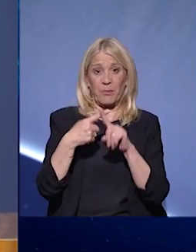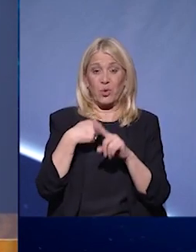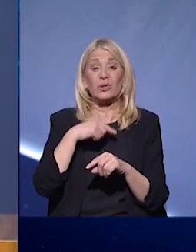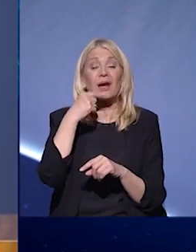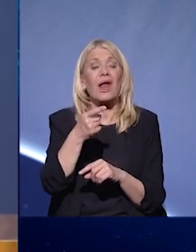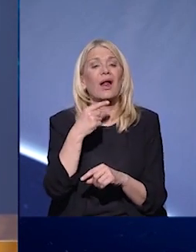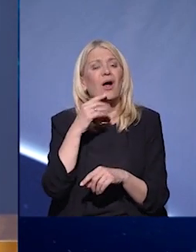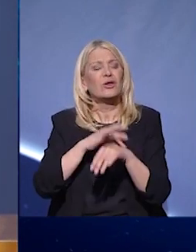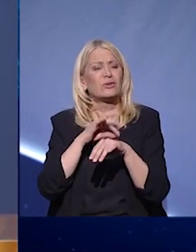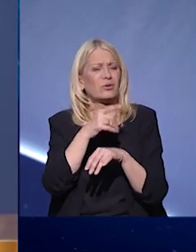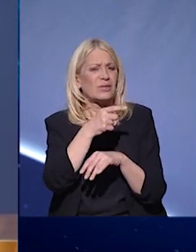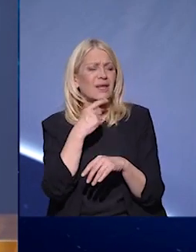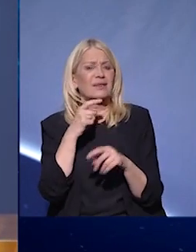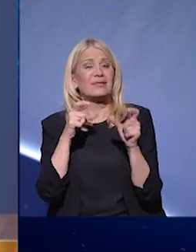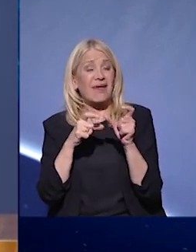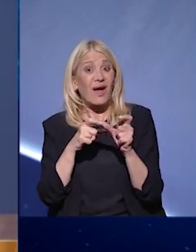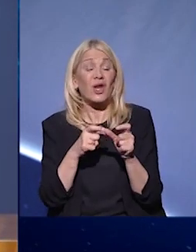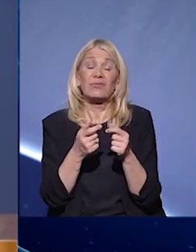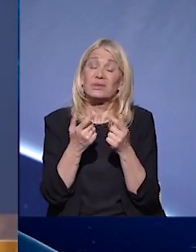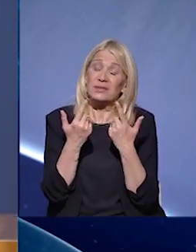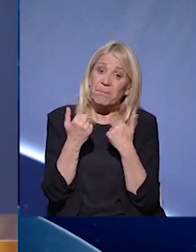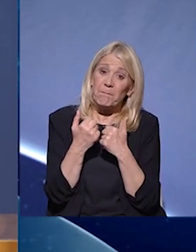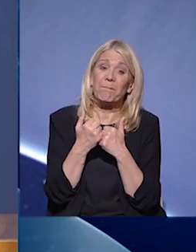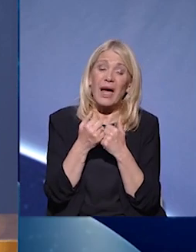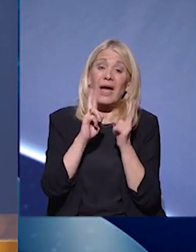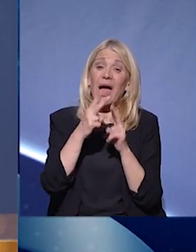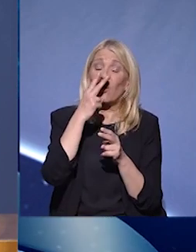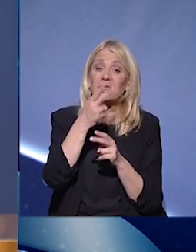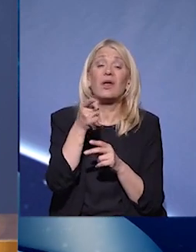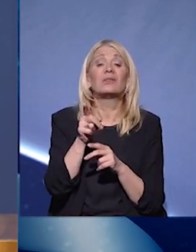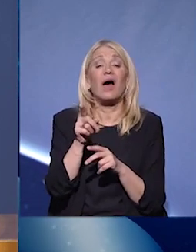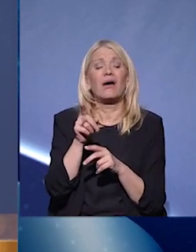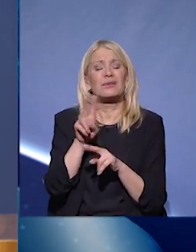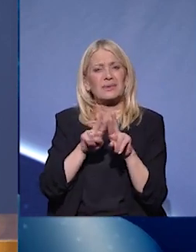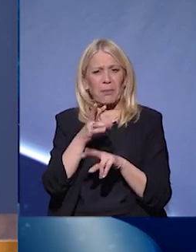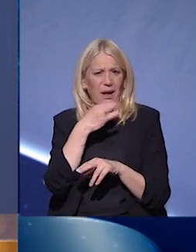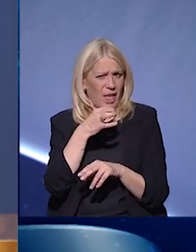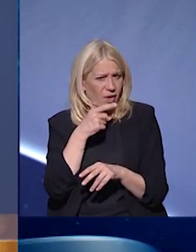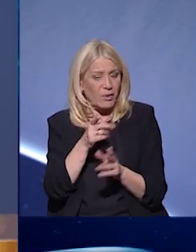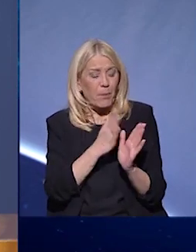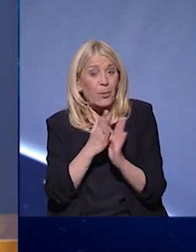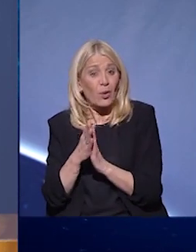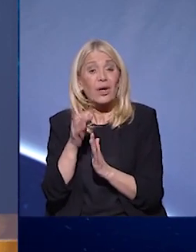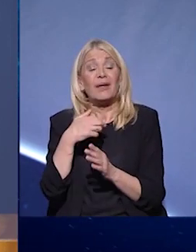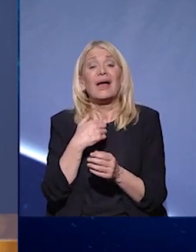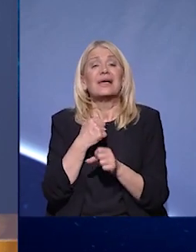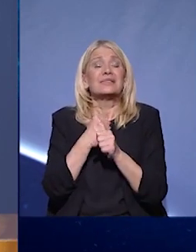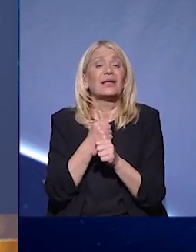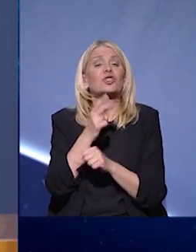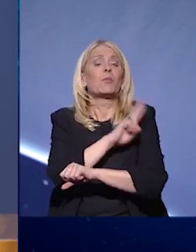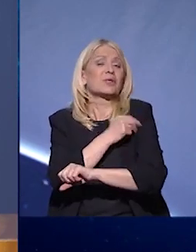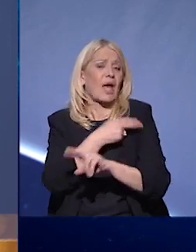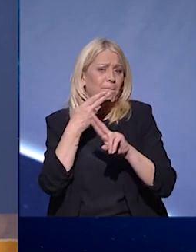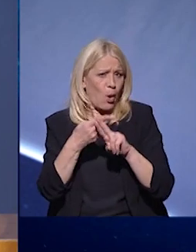docent Stevanović. Ipak, kako izgledaju terapijski protokoli da zadržimo za